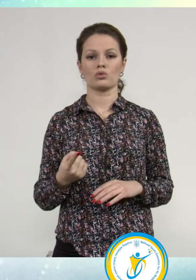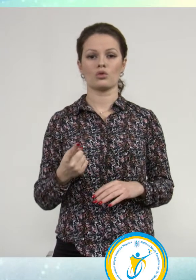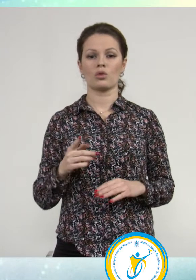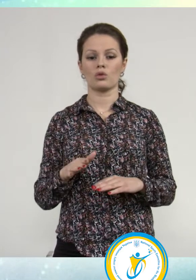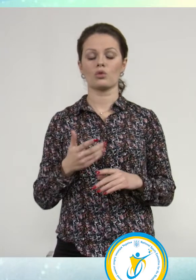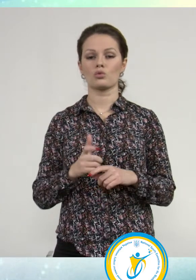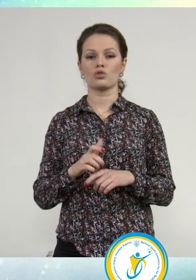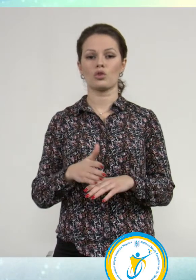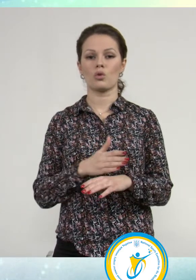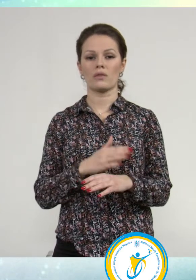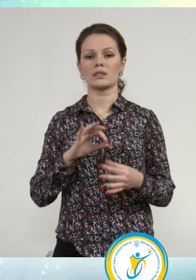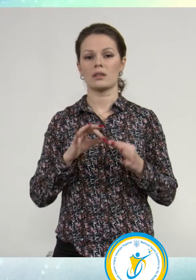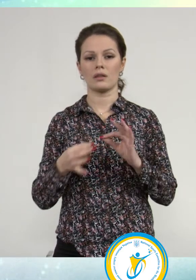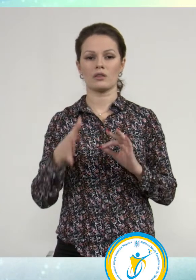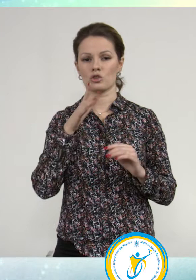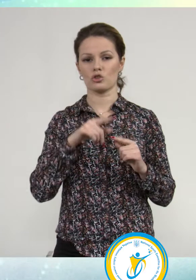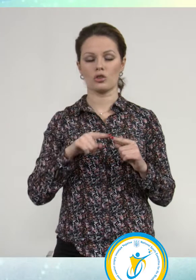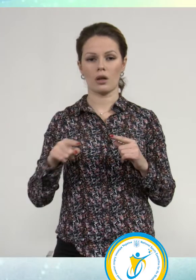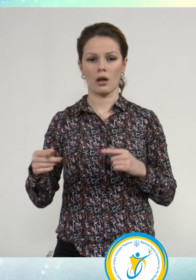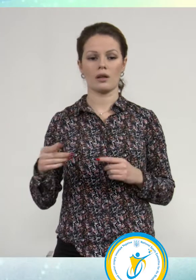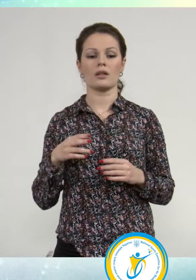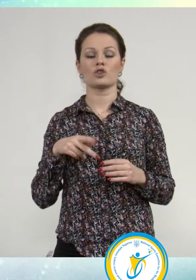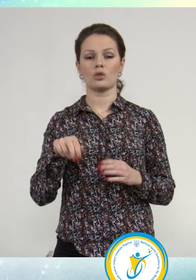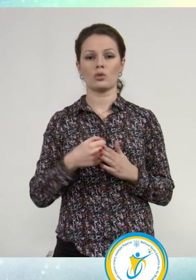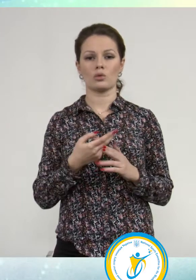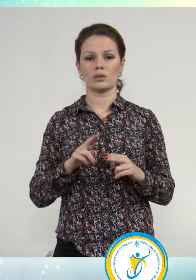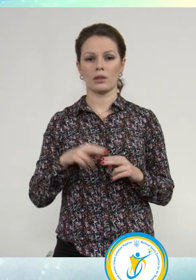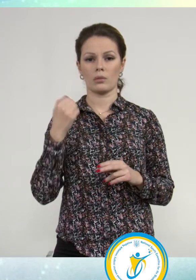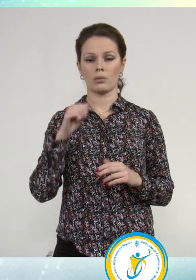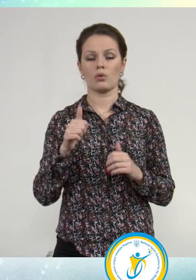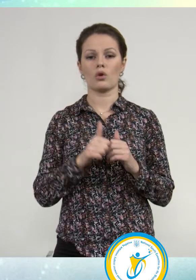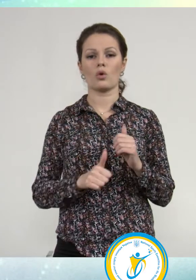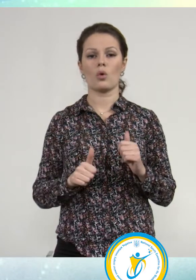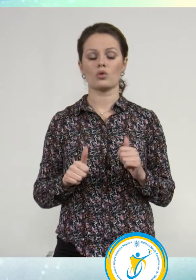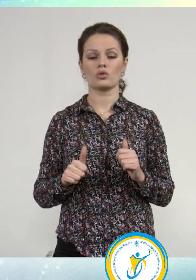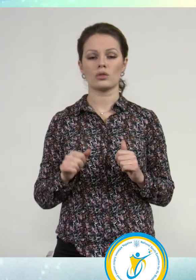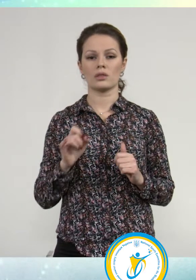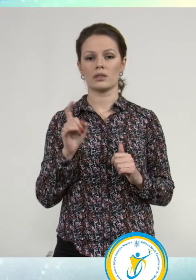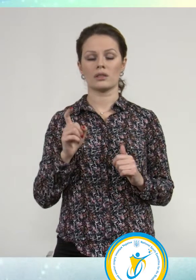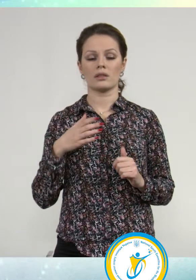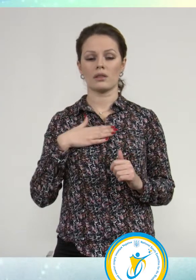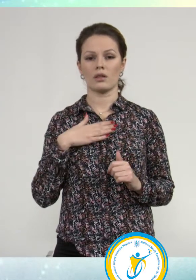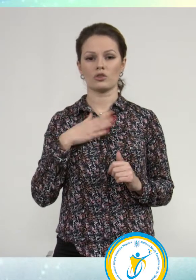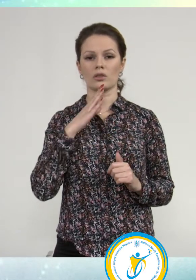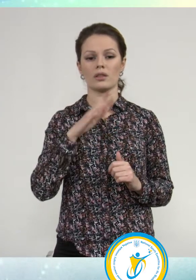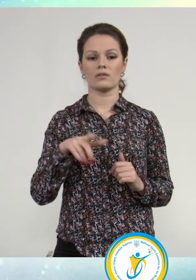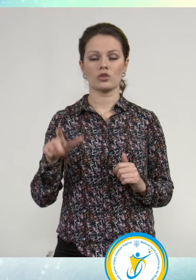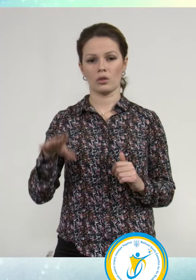важкий, складний шлях. Вони йшли до цієї перемоги. Кожний із наших дівчат і хлопців,